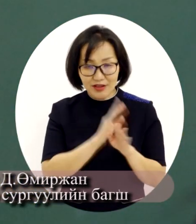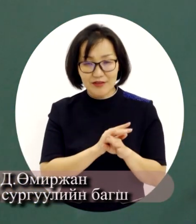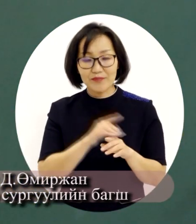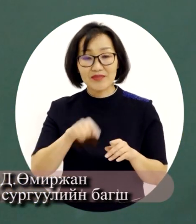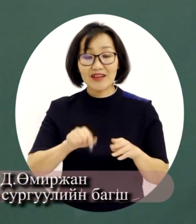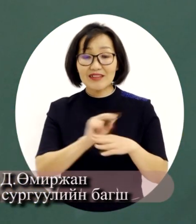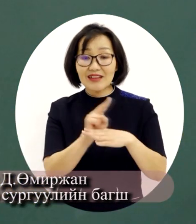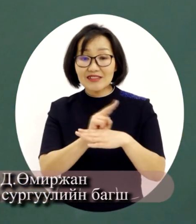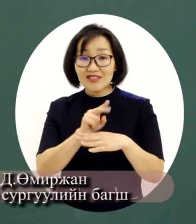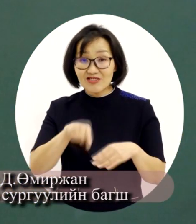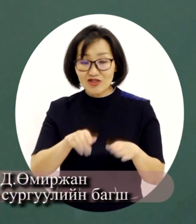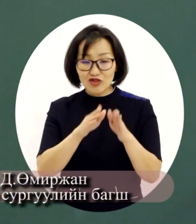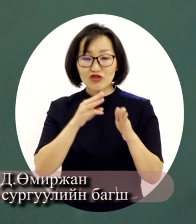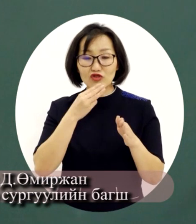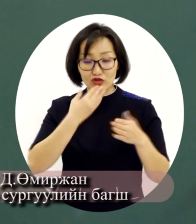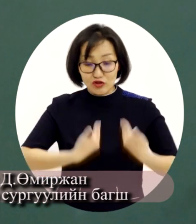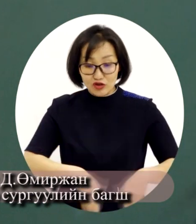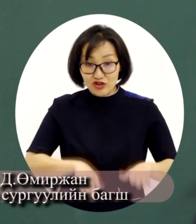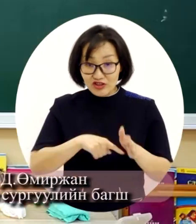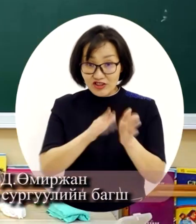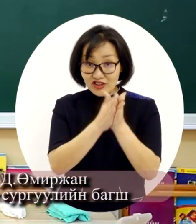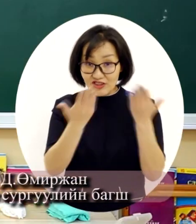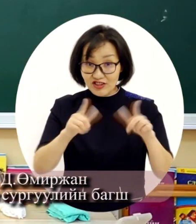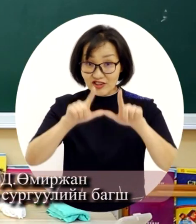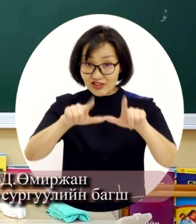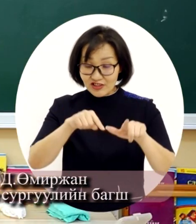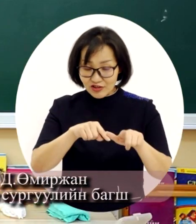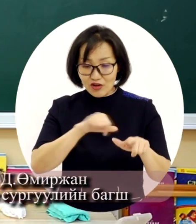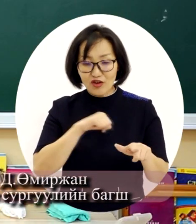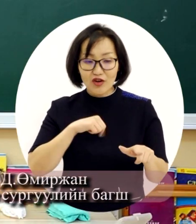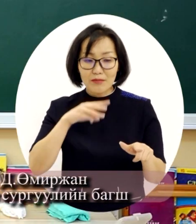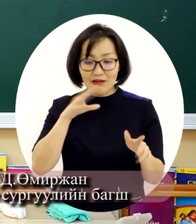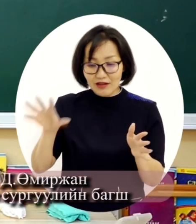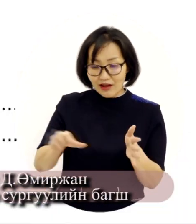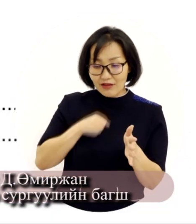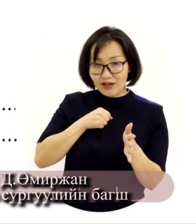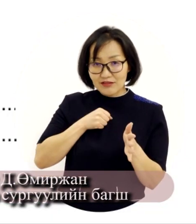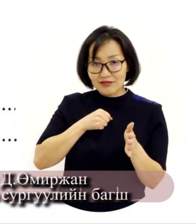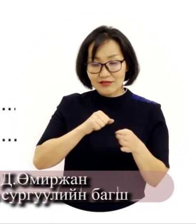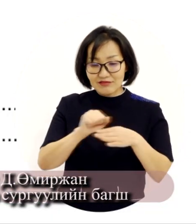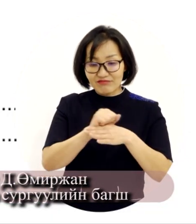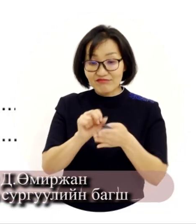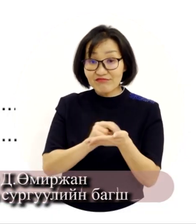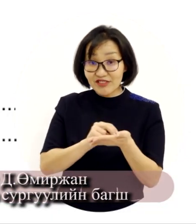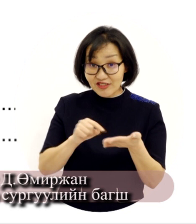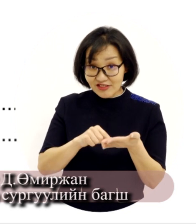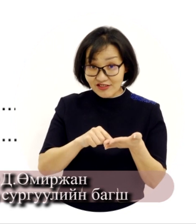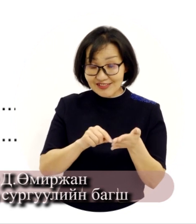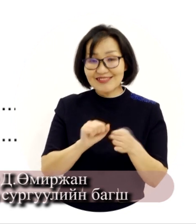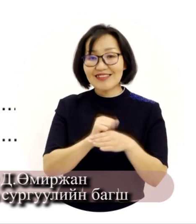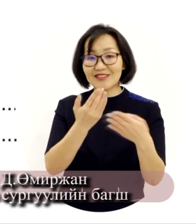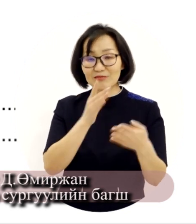біздің жұмыстайтын жаттығуымыз туу туралы куәлігіндегі ақпаратты пайланып, куәлік иесінің тарихын жазыңдар. Мұнда